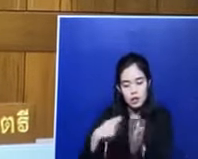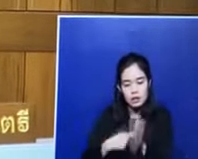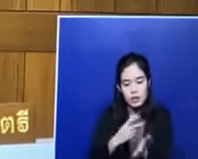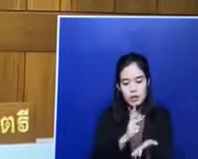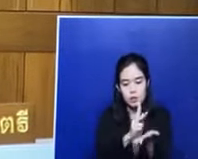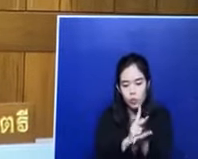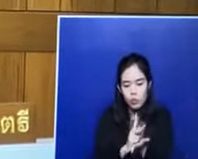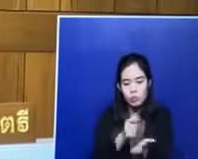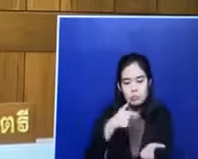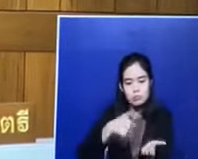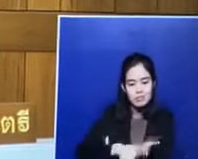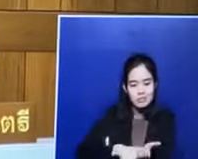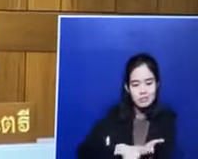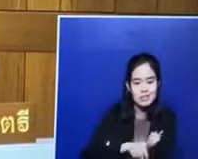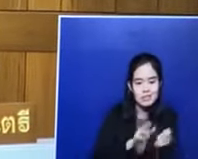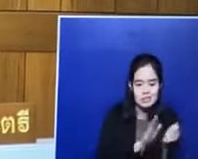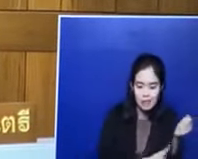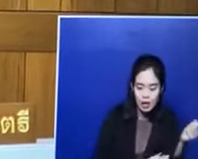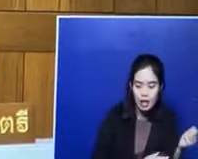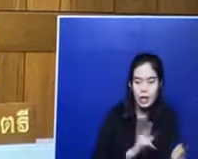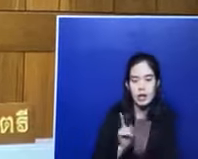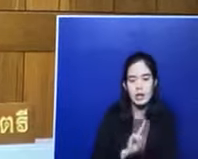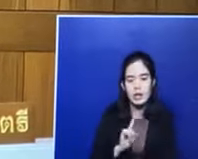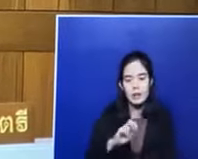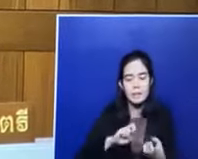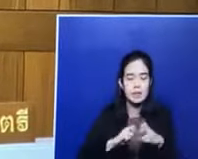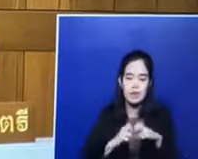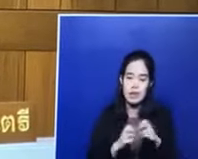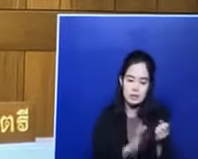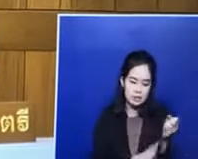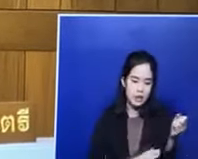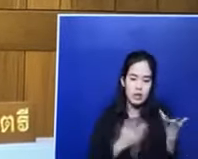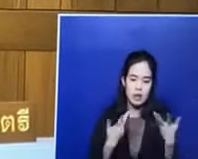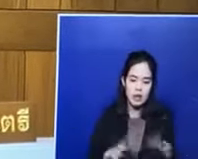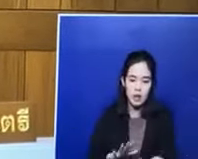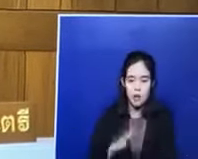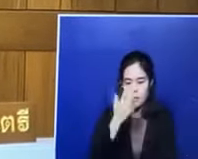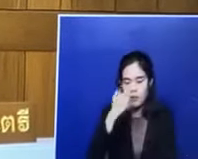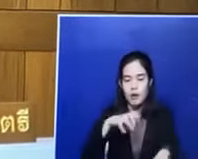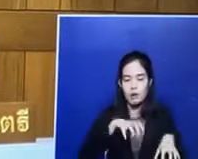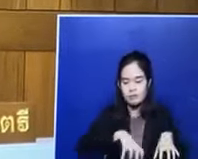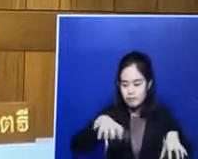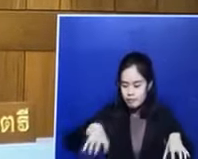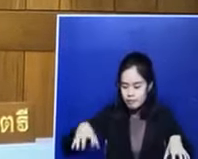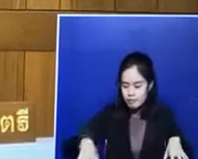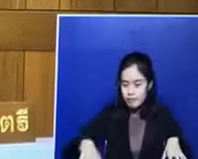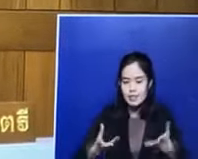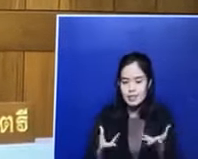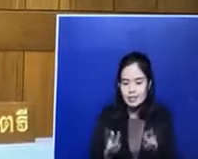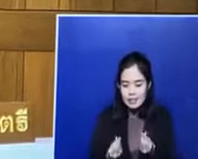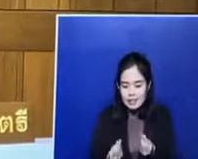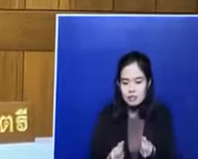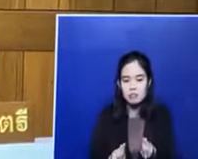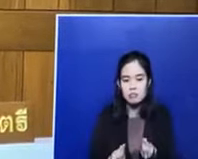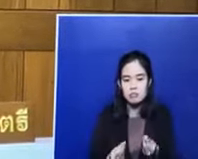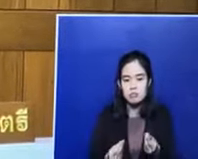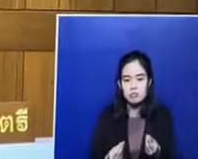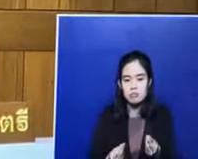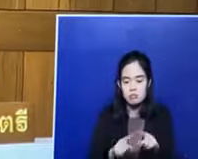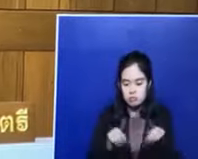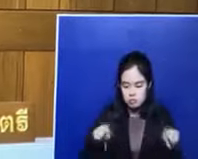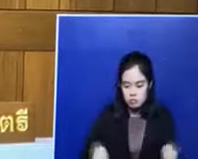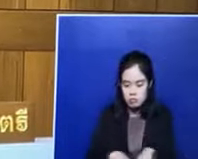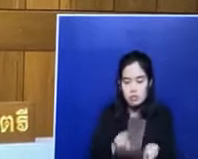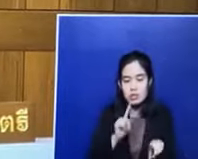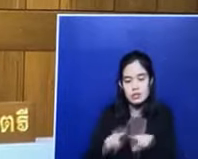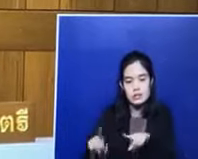าช้าเป็นมานานแล้วนะครับปัญหาความพร้อมของพื้นที่การมาสิทธิที่ดินราคาที่ดินขาด